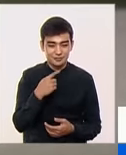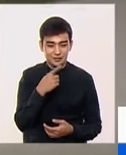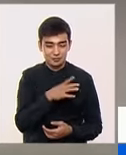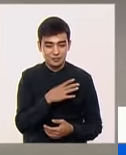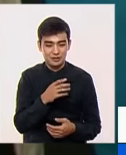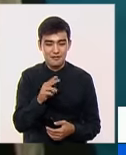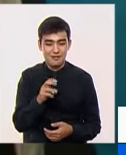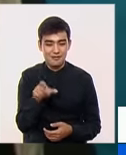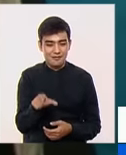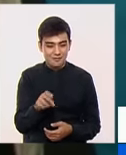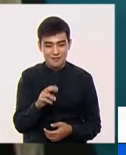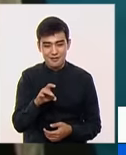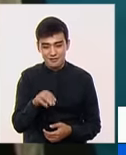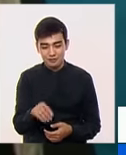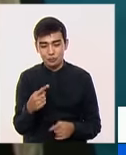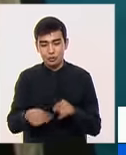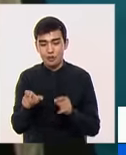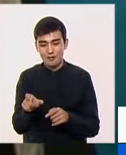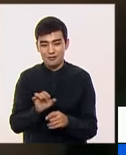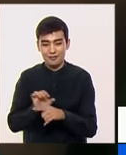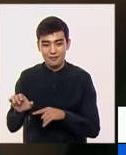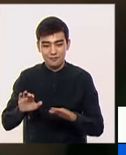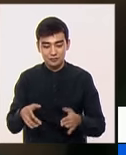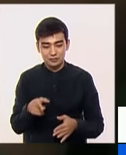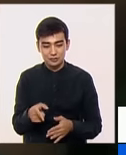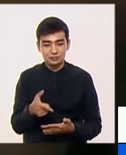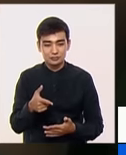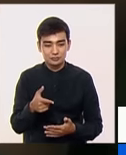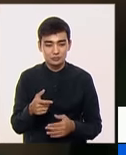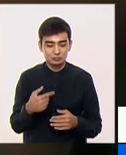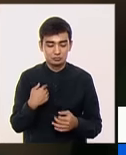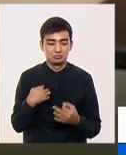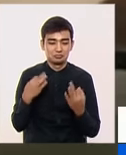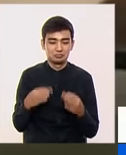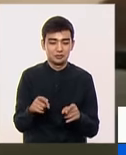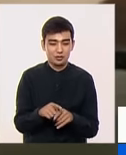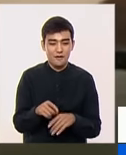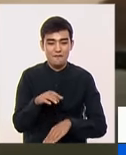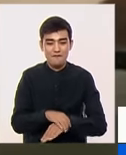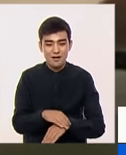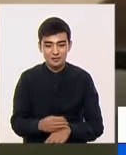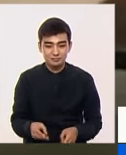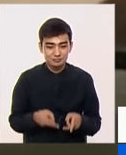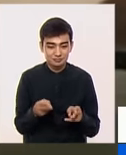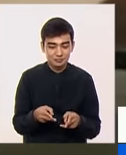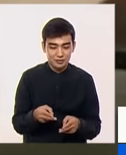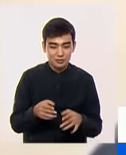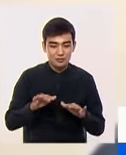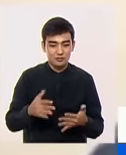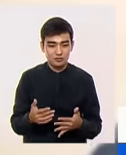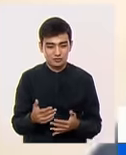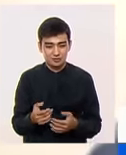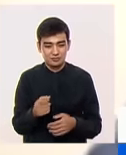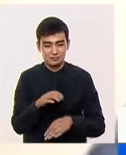карты на карту то данный перевод считается можно сказать добровольно и факт мошенничества может быть подтвержден только какой-то предварительной